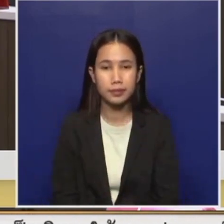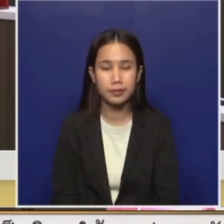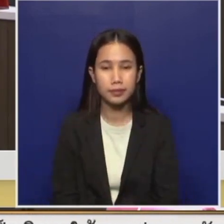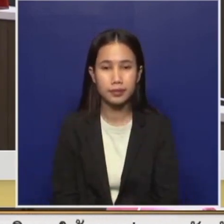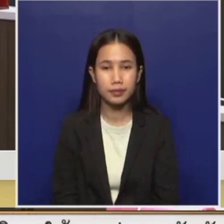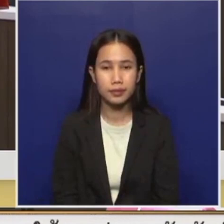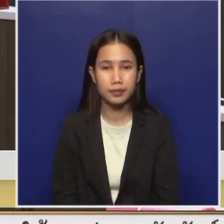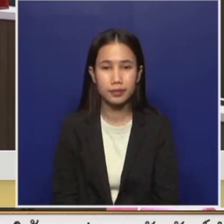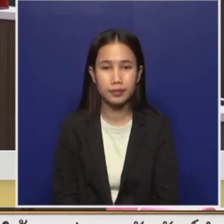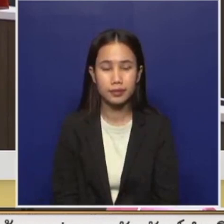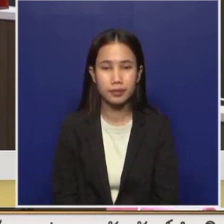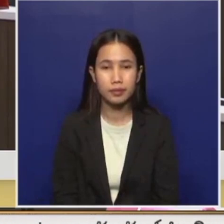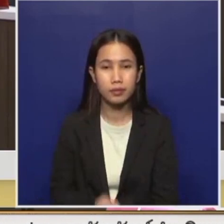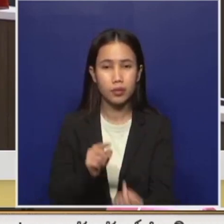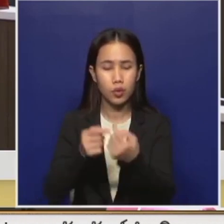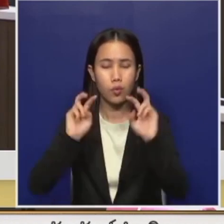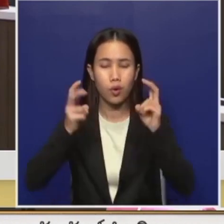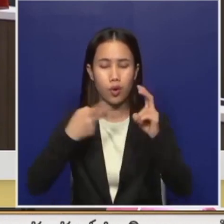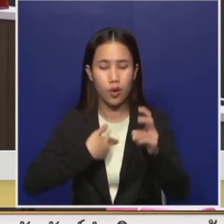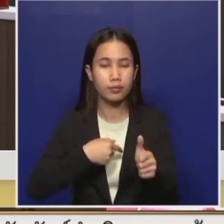เป็นเพลเด็น เปนข้อเก่าหา